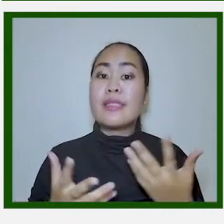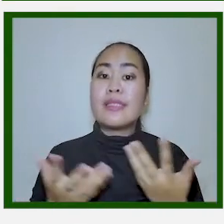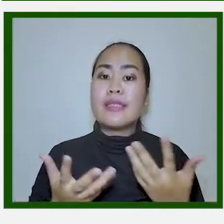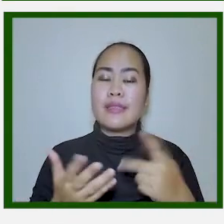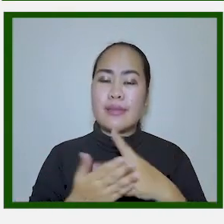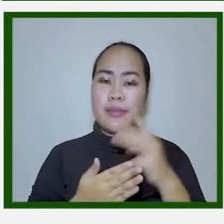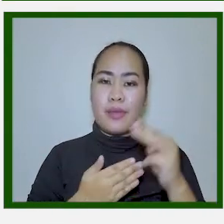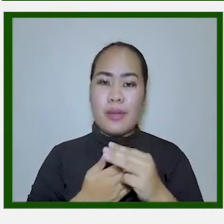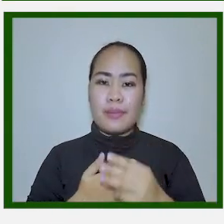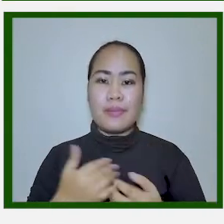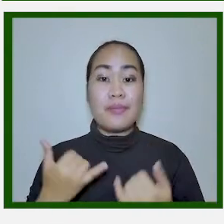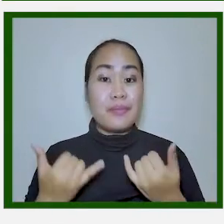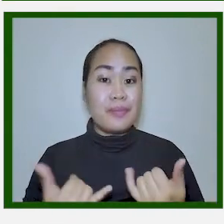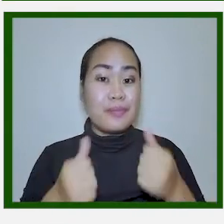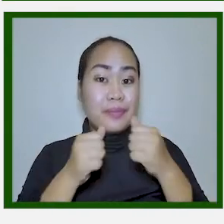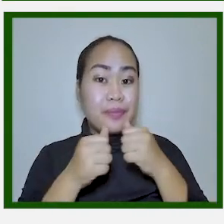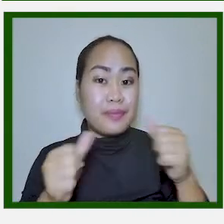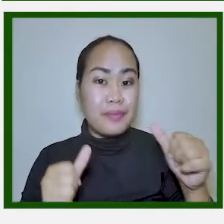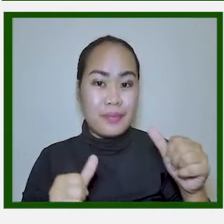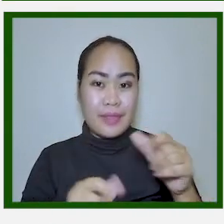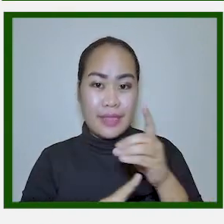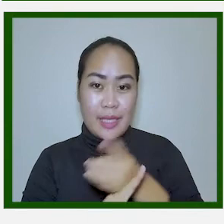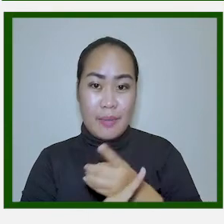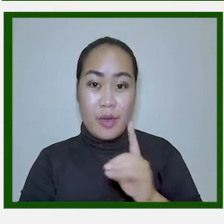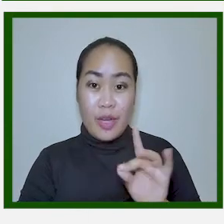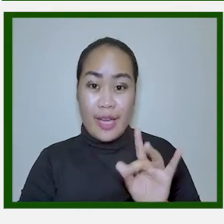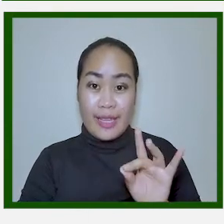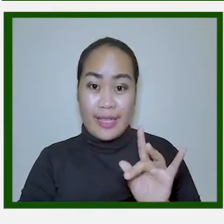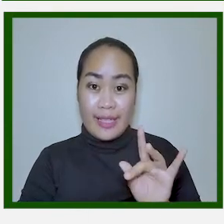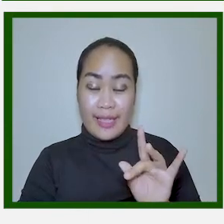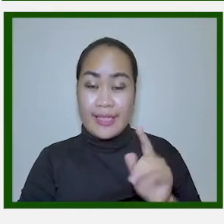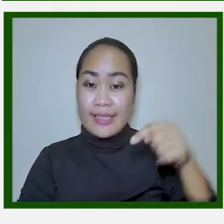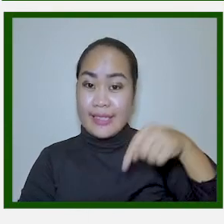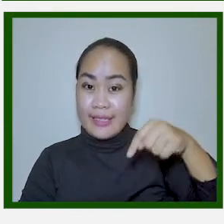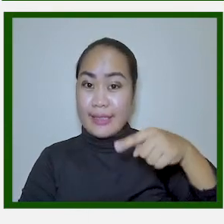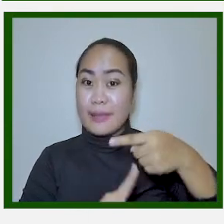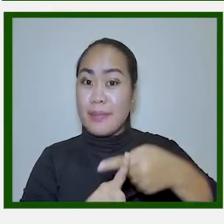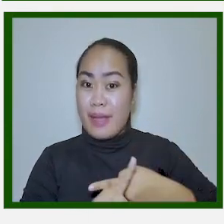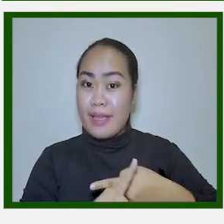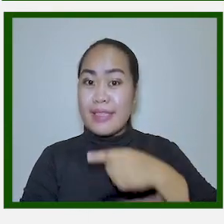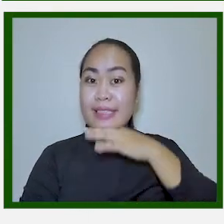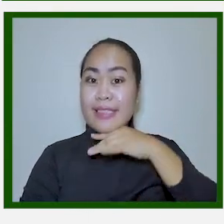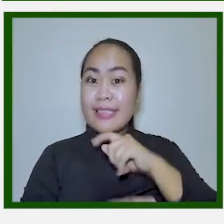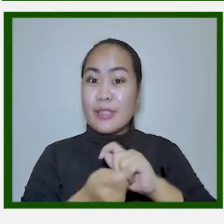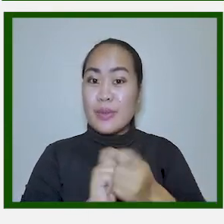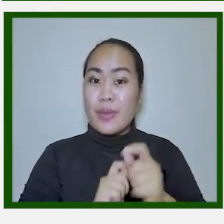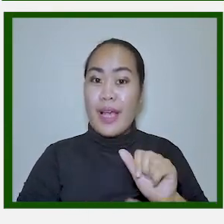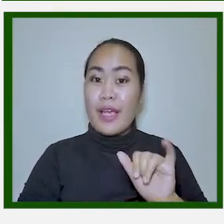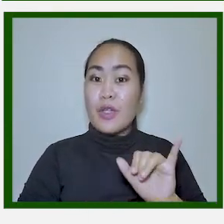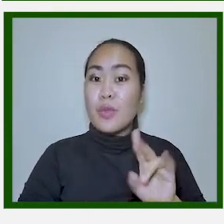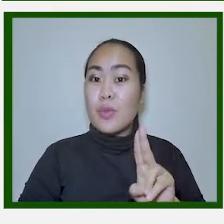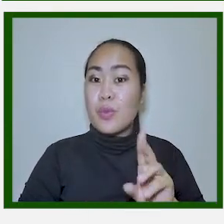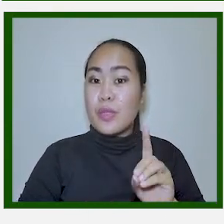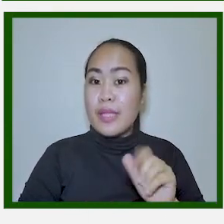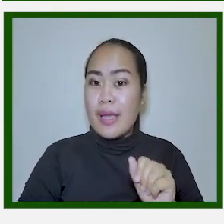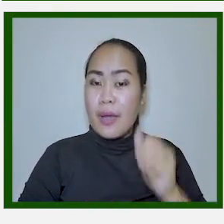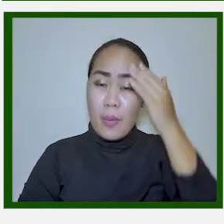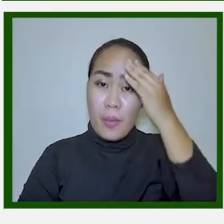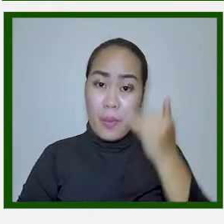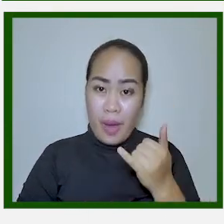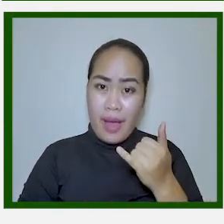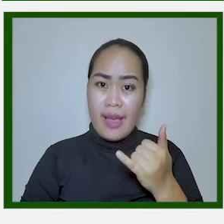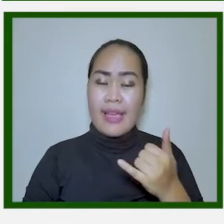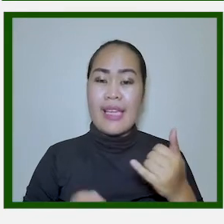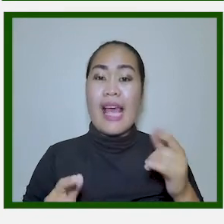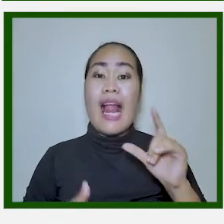December 18 ang ating Basura to Ayuda Day, no, for this month, kasi ang last Saturday is Christmas Day. Walang